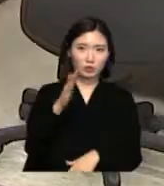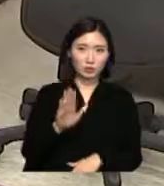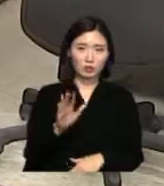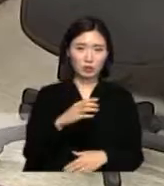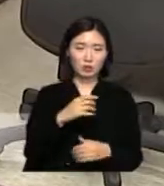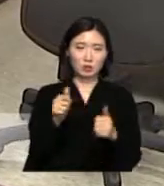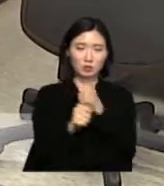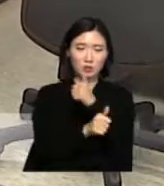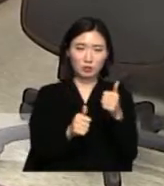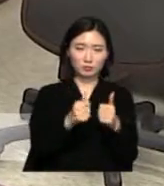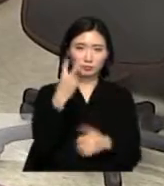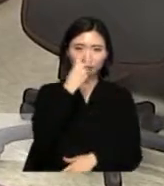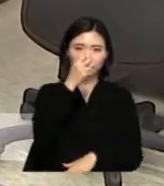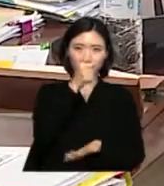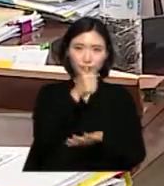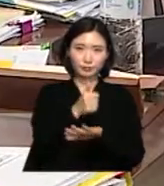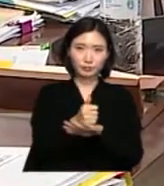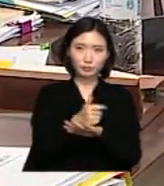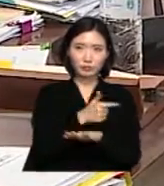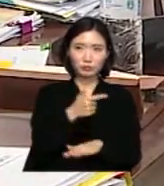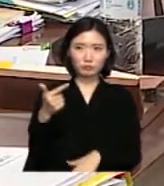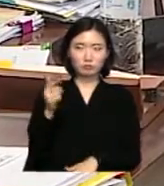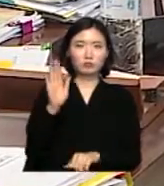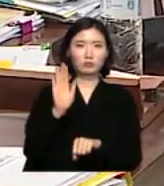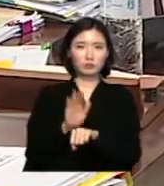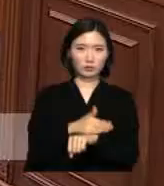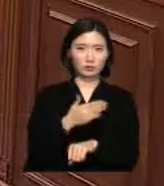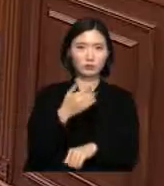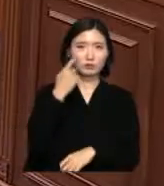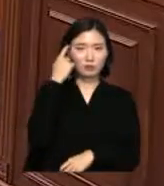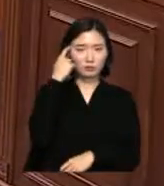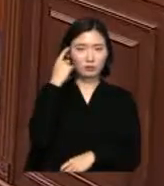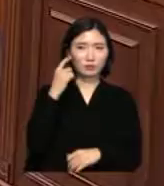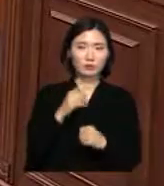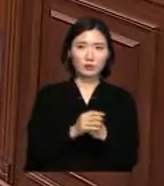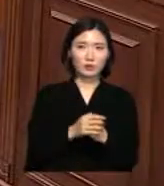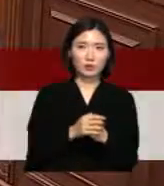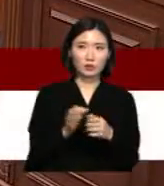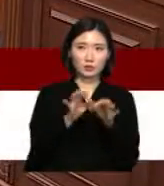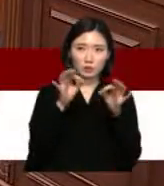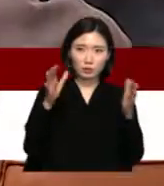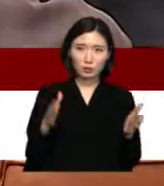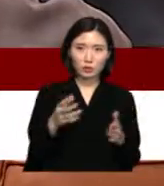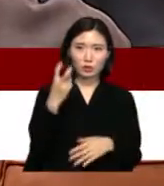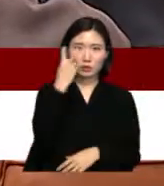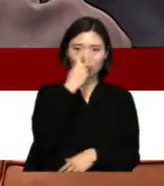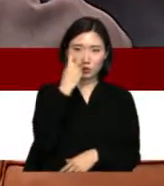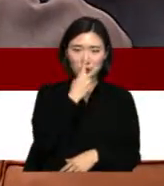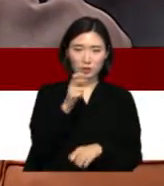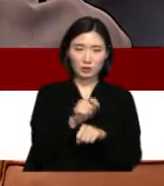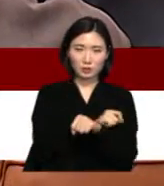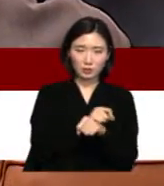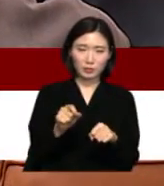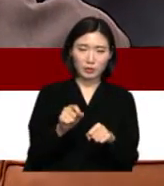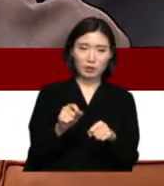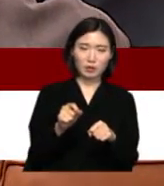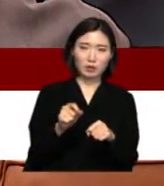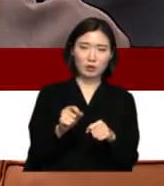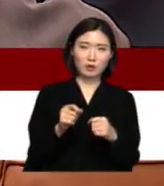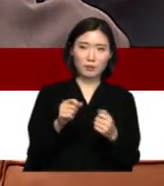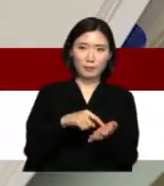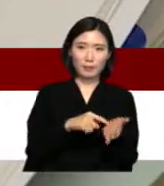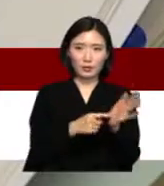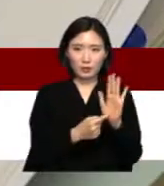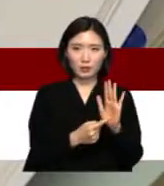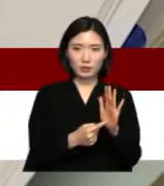의원들은 감사 결과가 지극히 부실하다고 지적했습니다. 우선 그간 행감 조사 특위에서 밝혀진 사문서